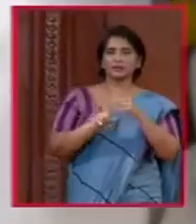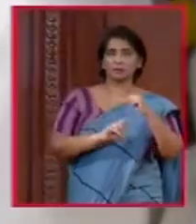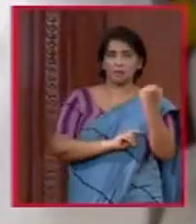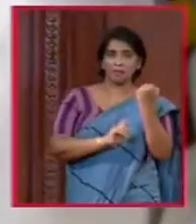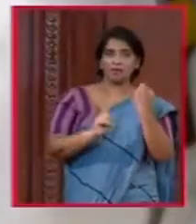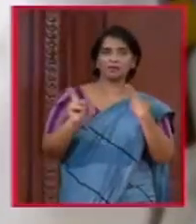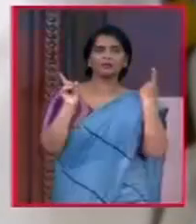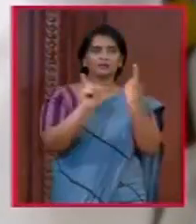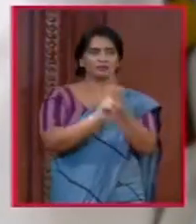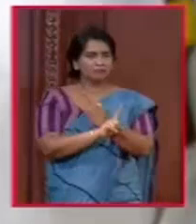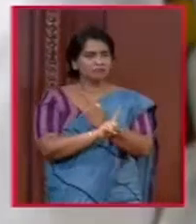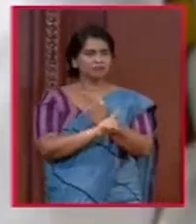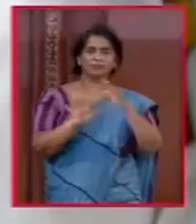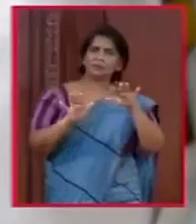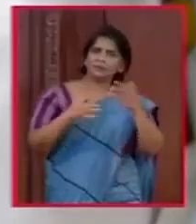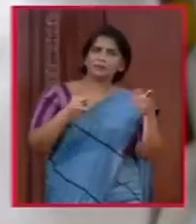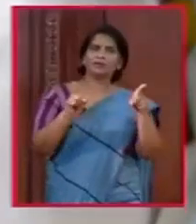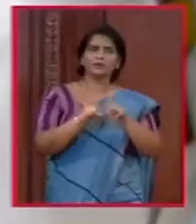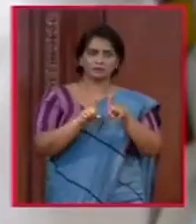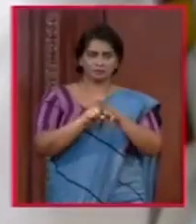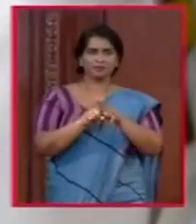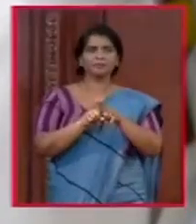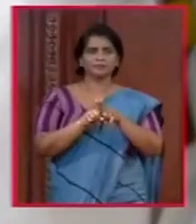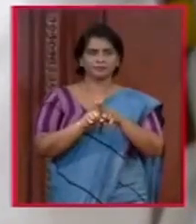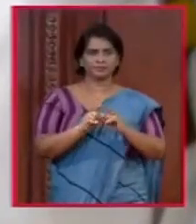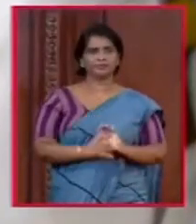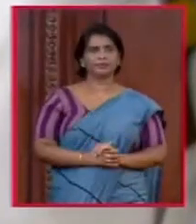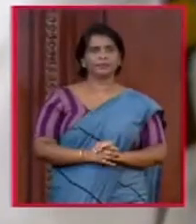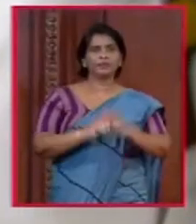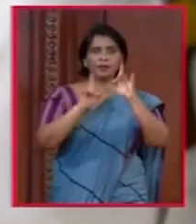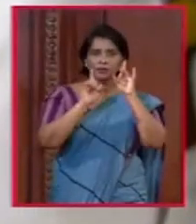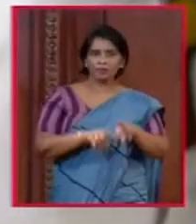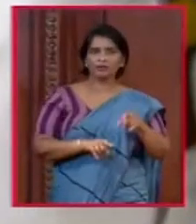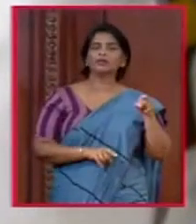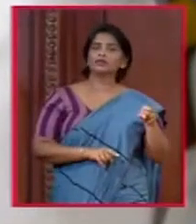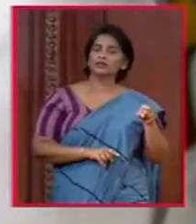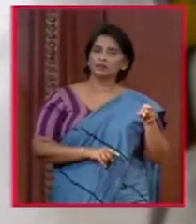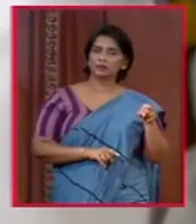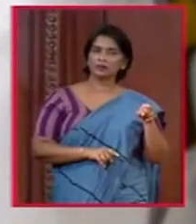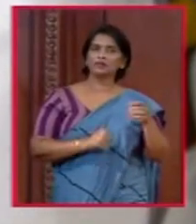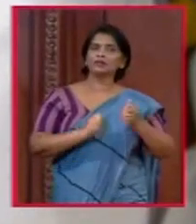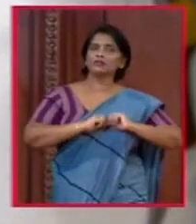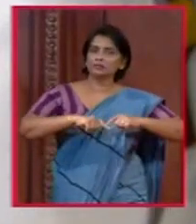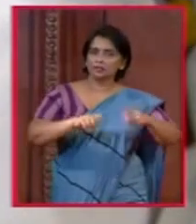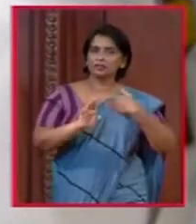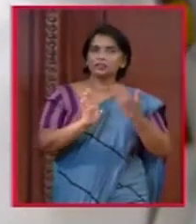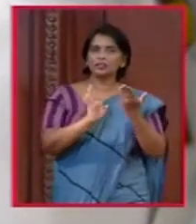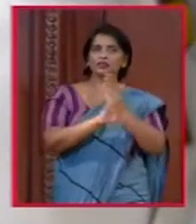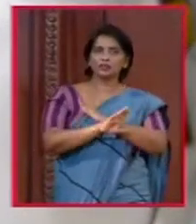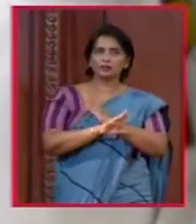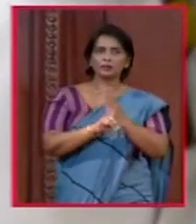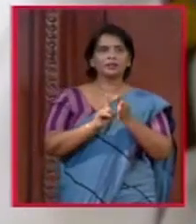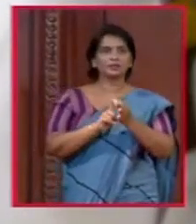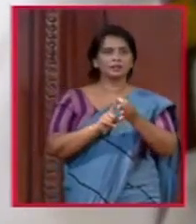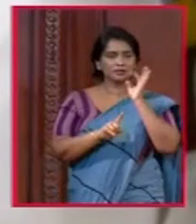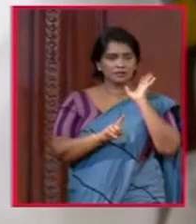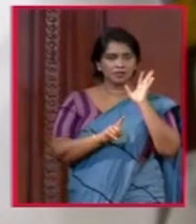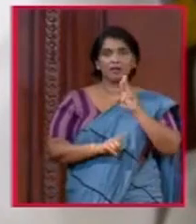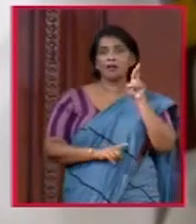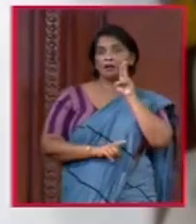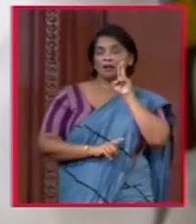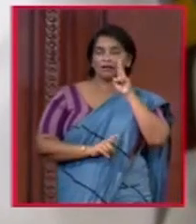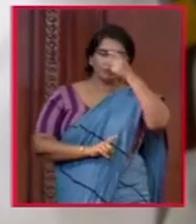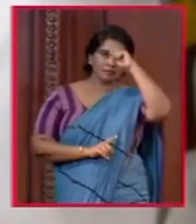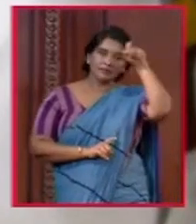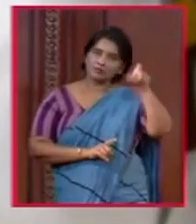බලහෝමාරුවක් කිසිදු නායකෙක් ප්‍රතික්ෂේප කොට නැහැ. ඒ අනුව යමින් හිටපු ජනාධිපති ගරු රනිල් වික්‍රමසිංහ